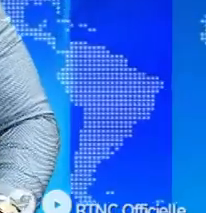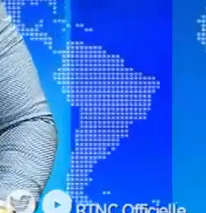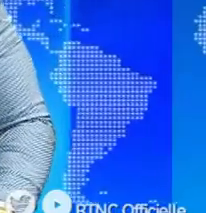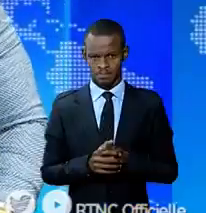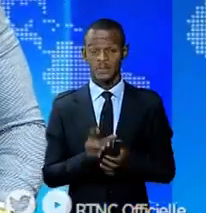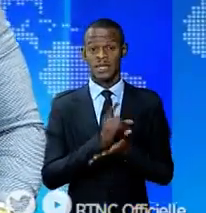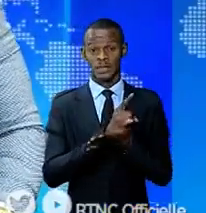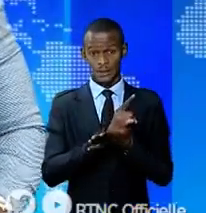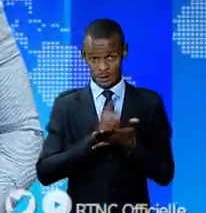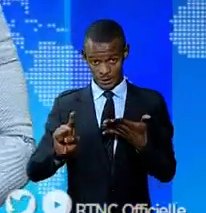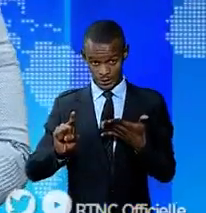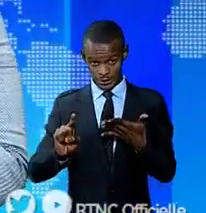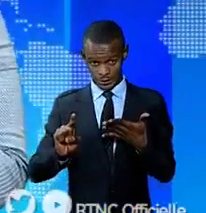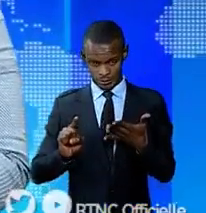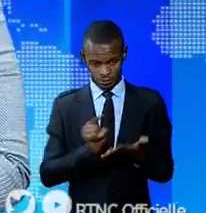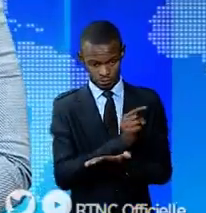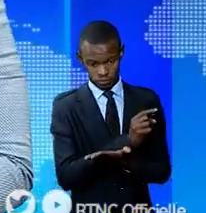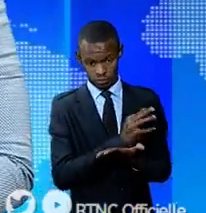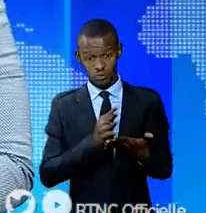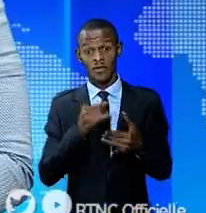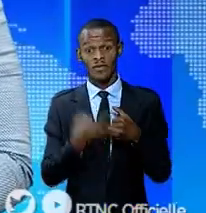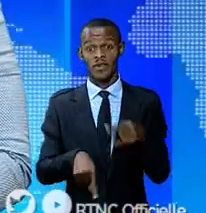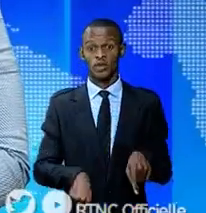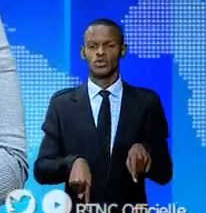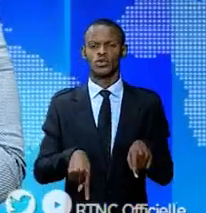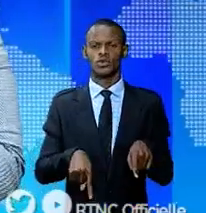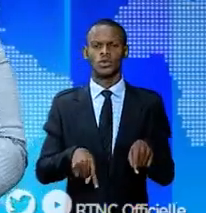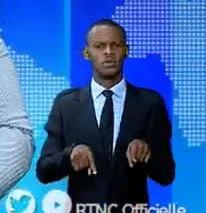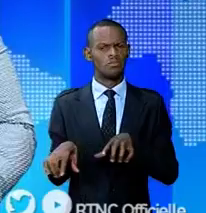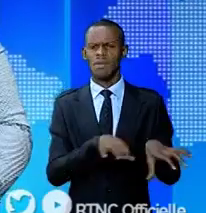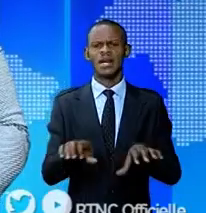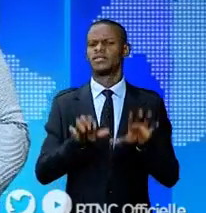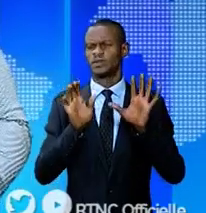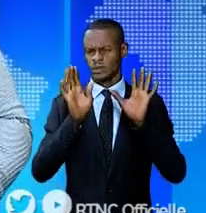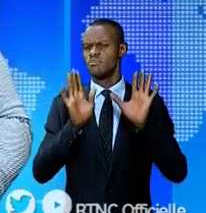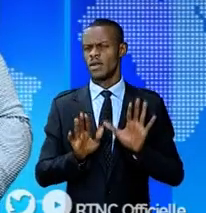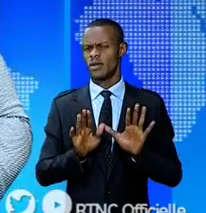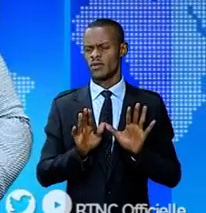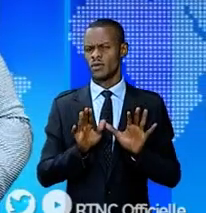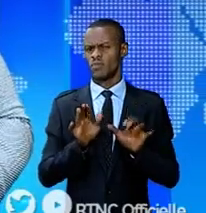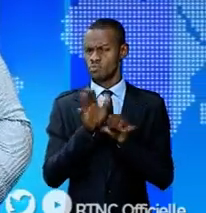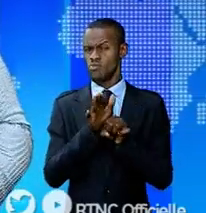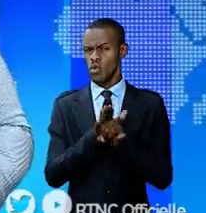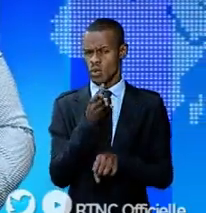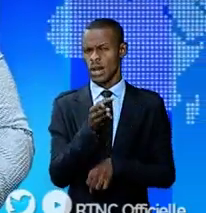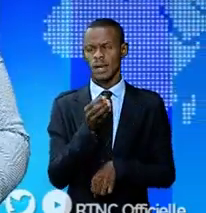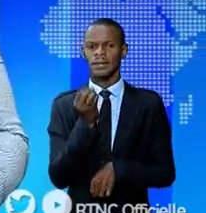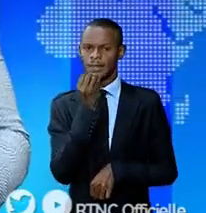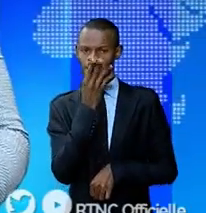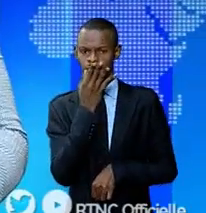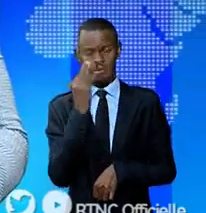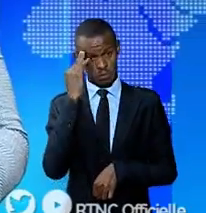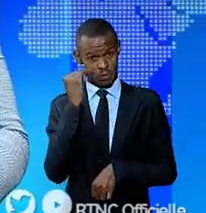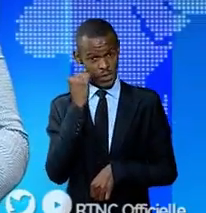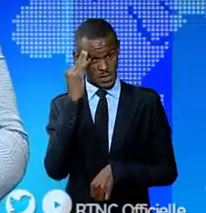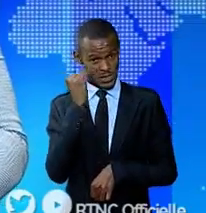La semaine qui se termine a été riche en événements. On retient entre autres la réunion du vice-premier ministre, ministre des infrastructures, travaux publics,